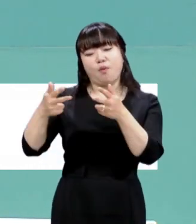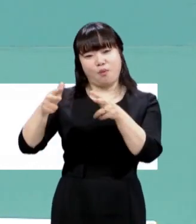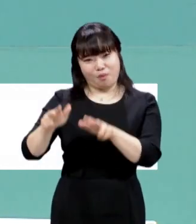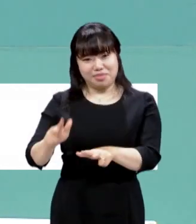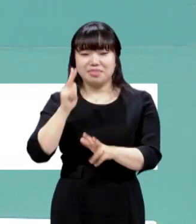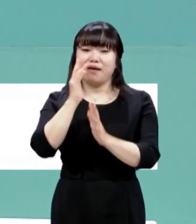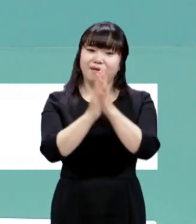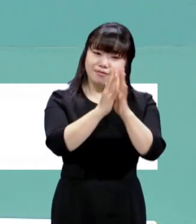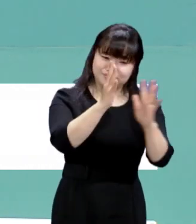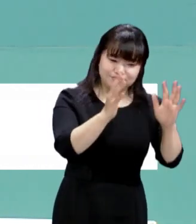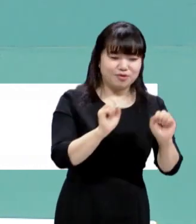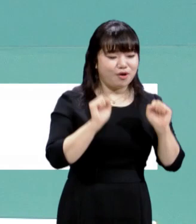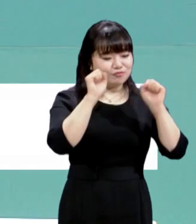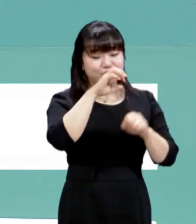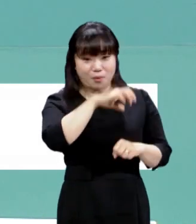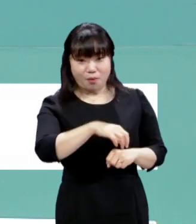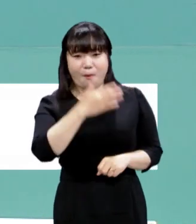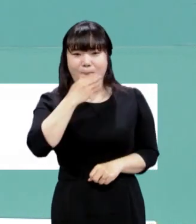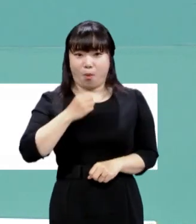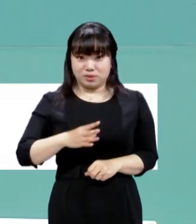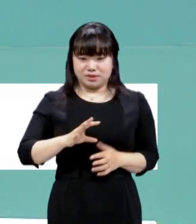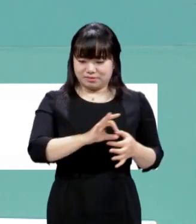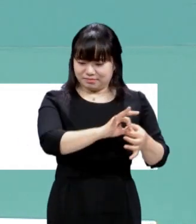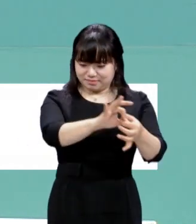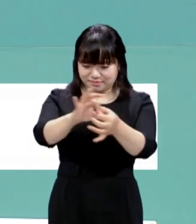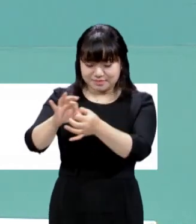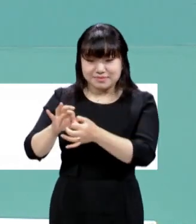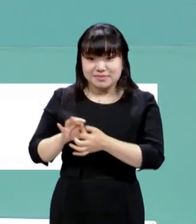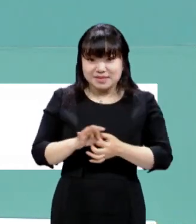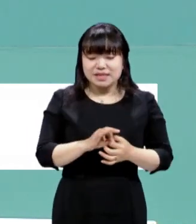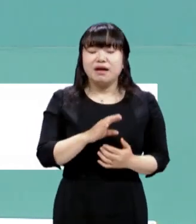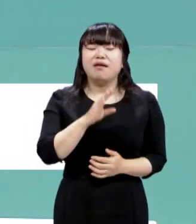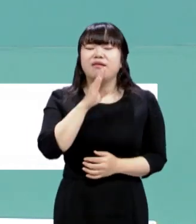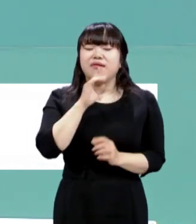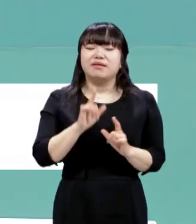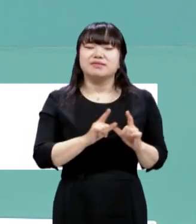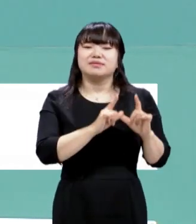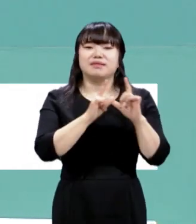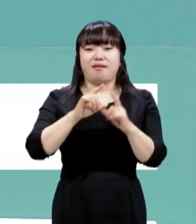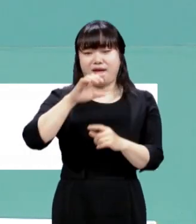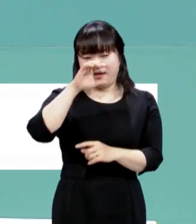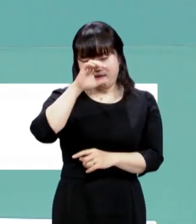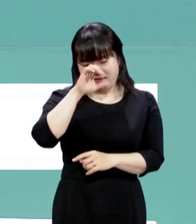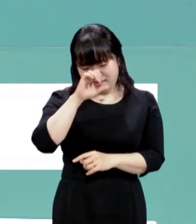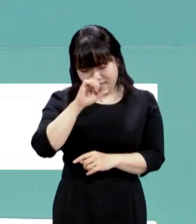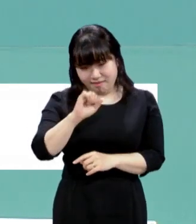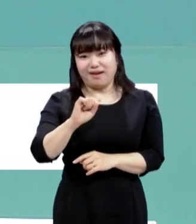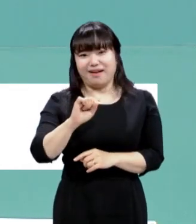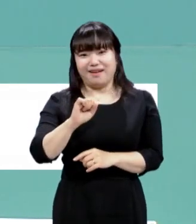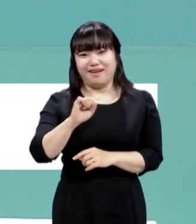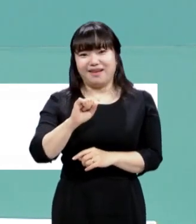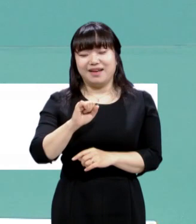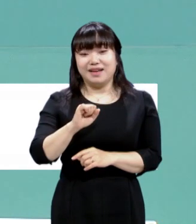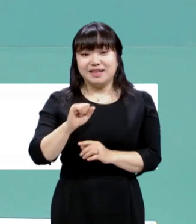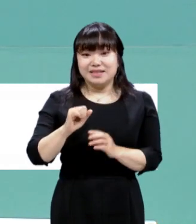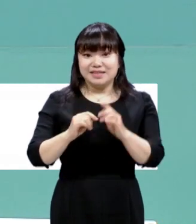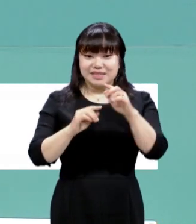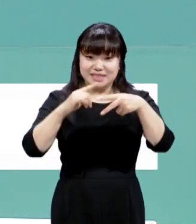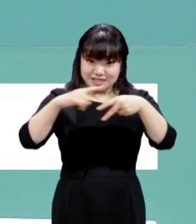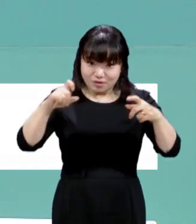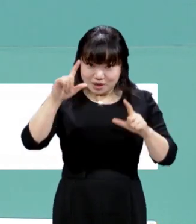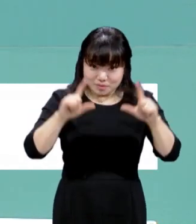체육시설이 있고 복지시설을 있어서 정말 삶의 질이 향상될 수 있는 그러한 서대문 을